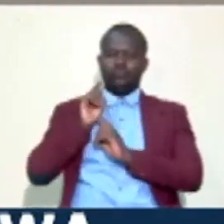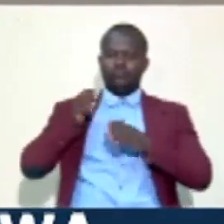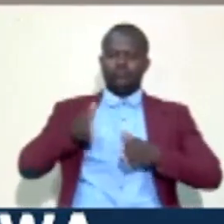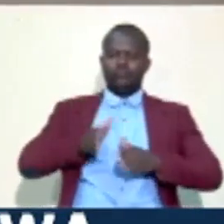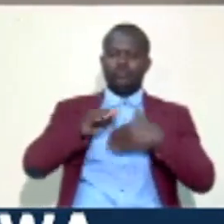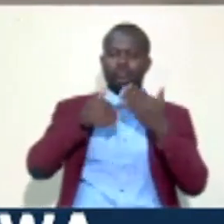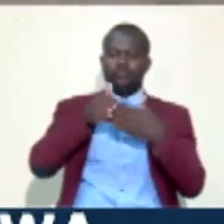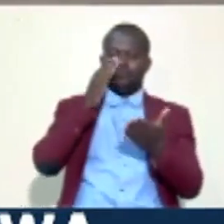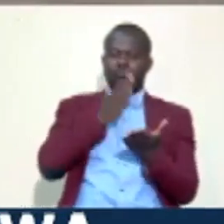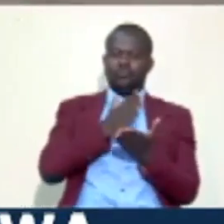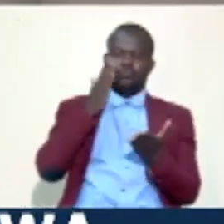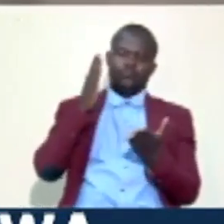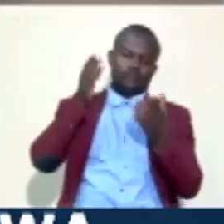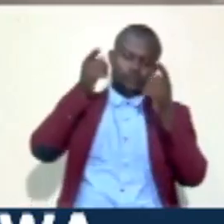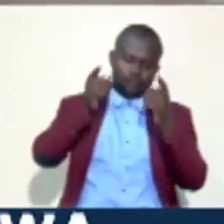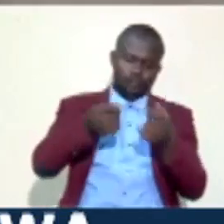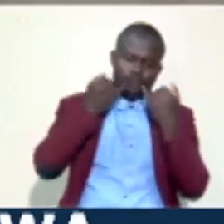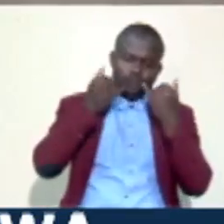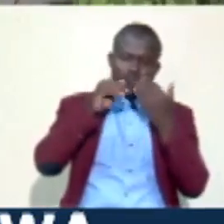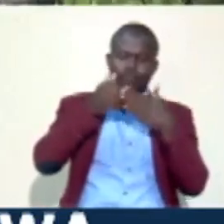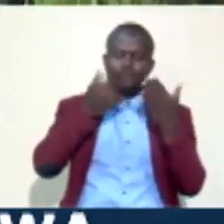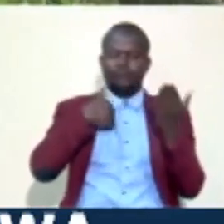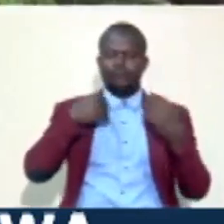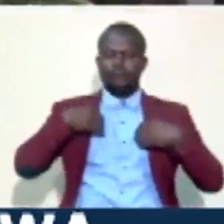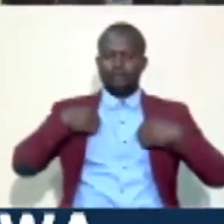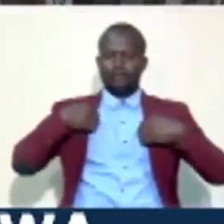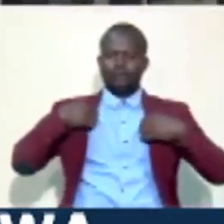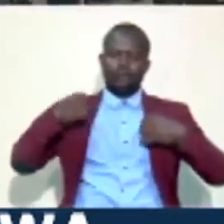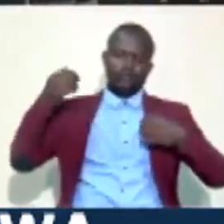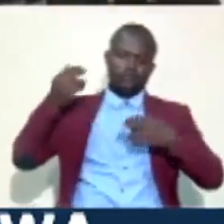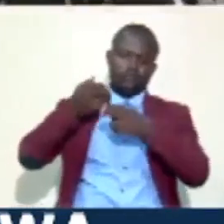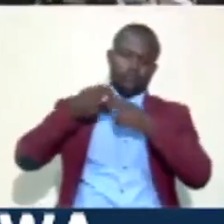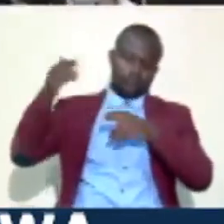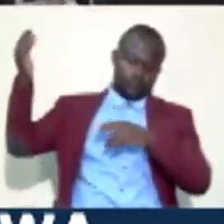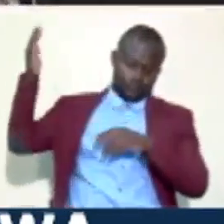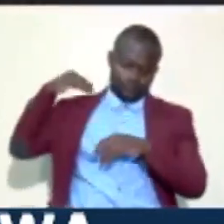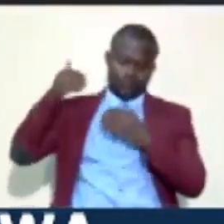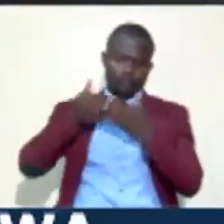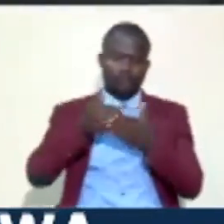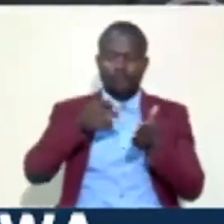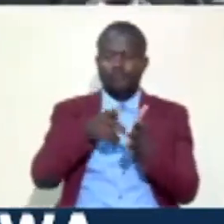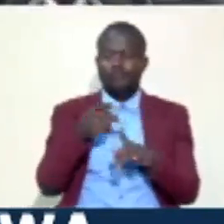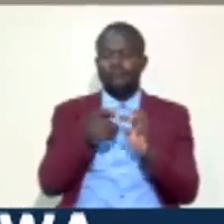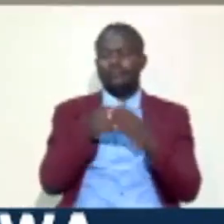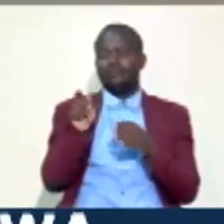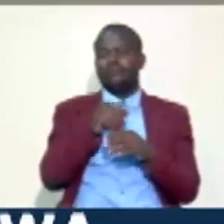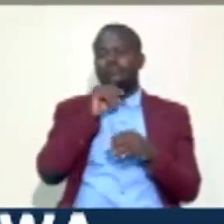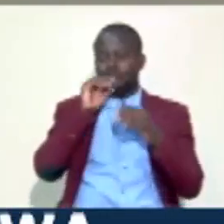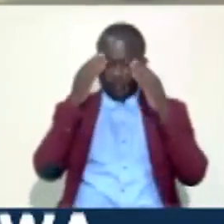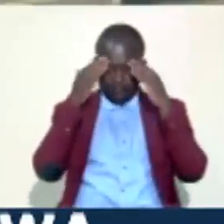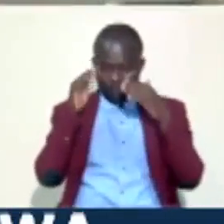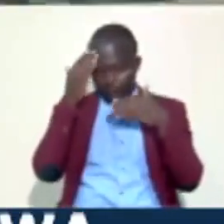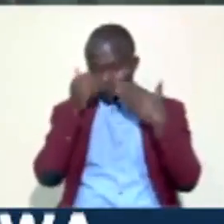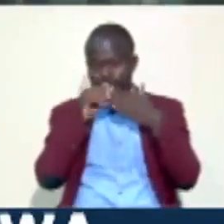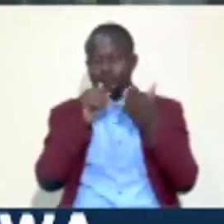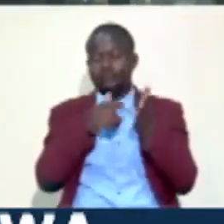iri kubahagarika, ikababwira ko izo modoka zifite imyenda mu bihe bya kera bagasabwa kwishyura, nyamara ayo makosa batayazi, dore